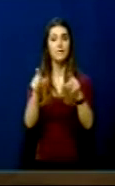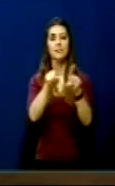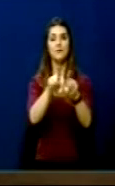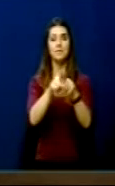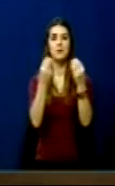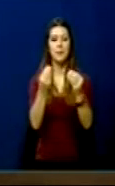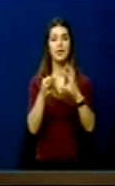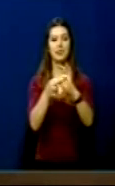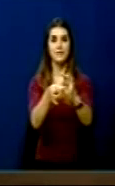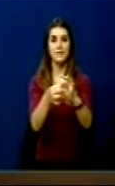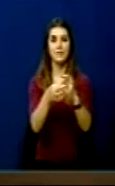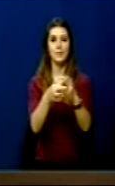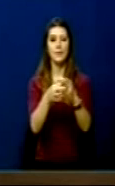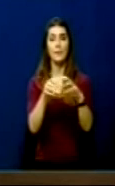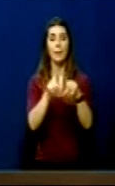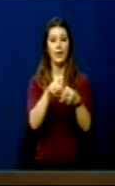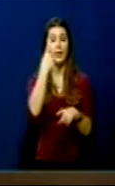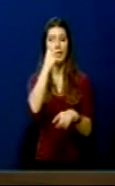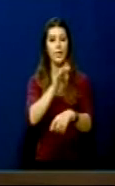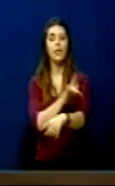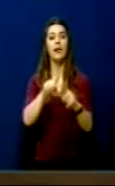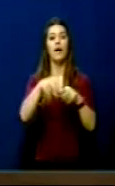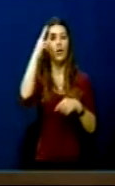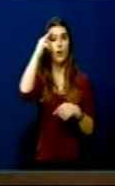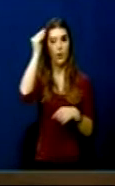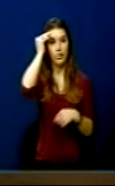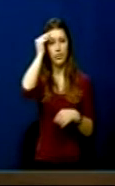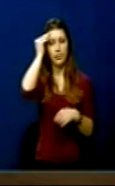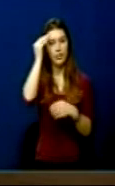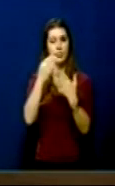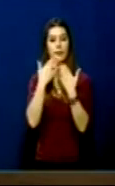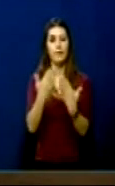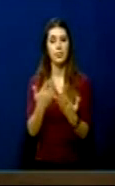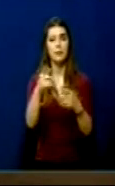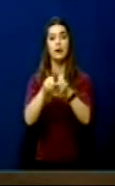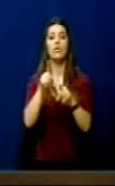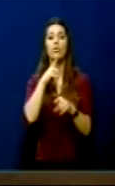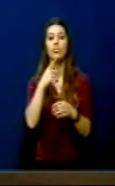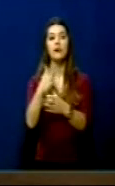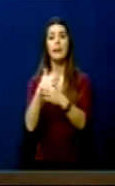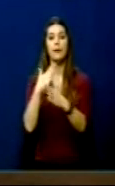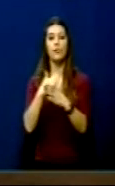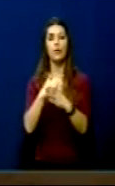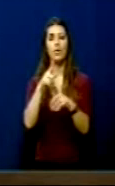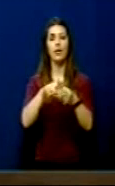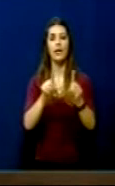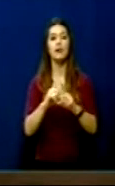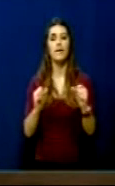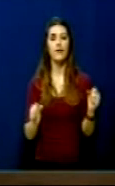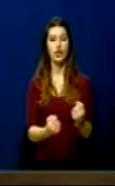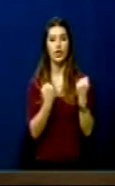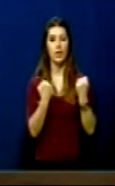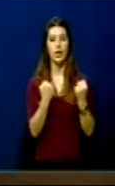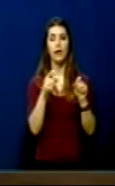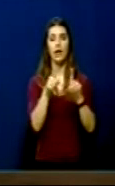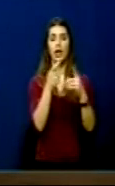ato. E një nga këto ndjenja është edhe mirënjohja për atë që ta shtrin dorën në ditët e tua më të vështira, ashtu